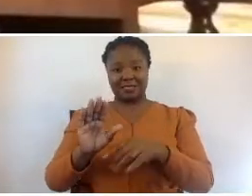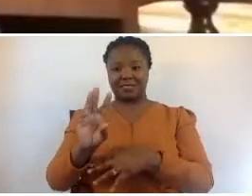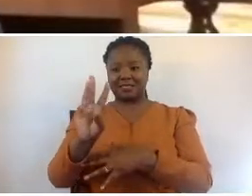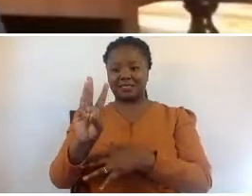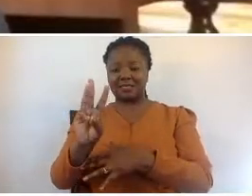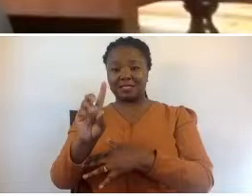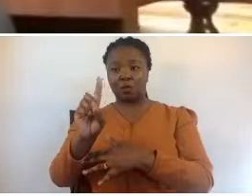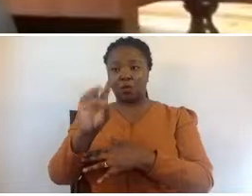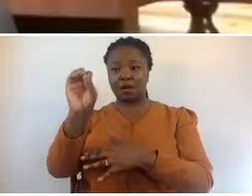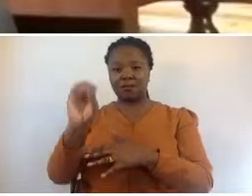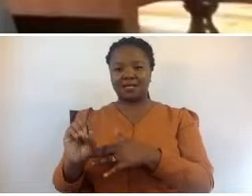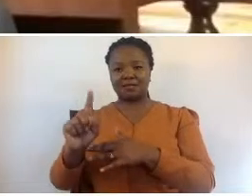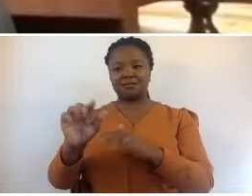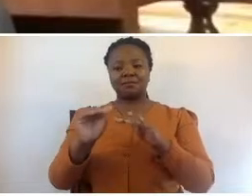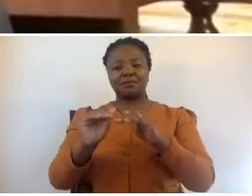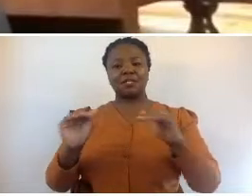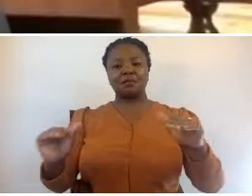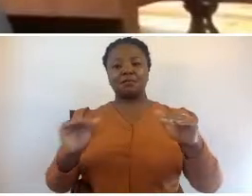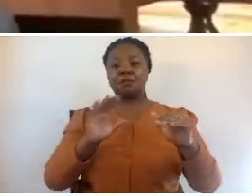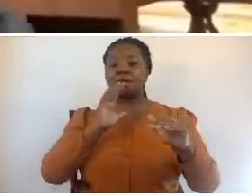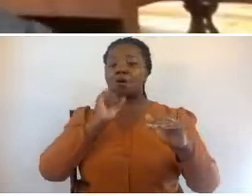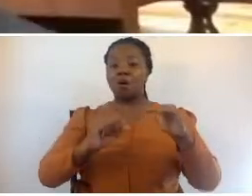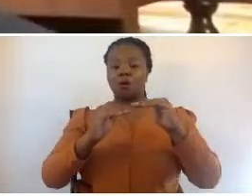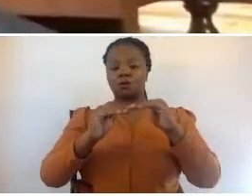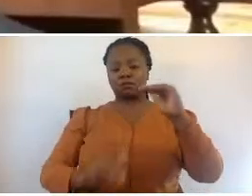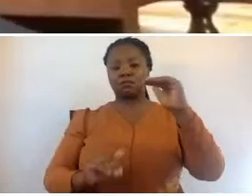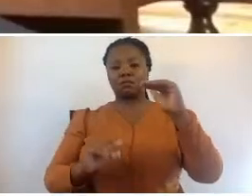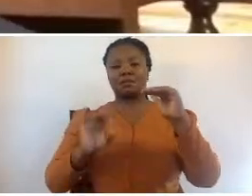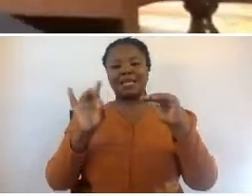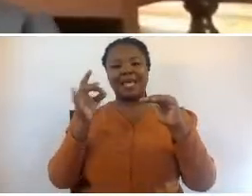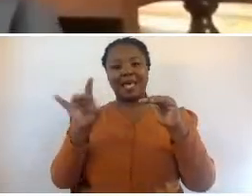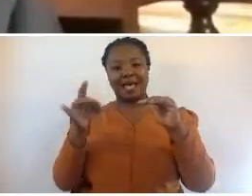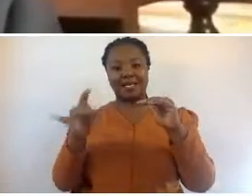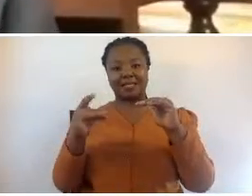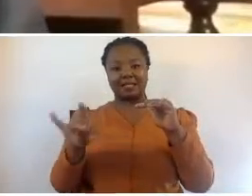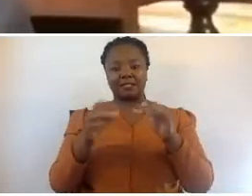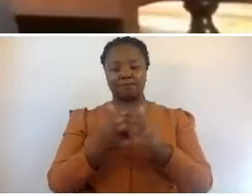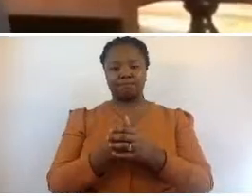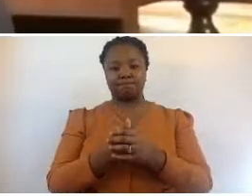des enfants de moins de 18 ans.